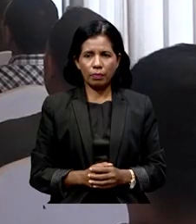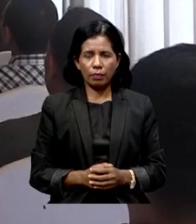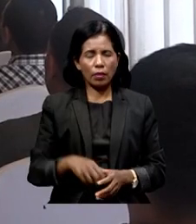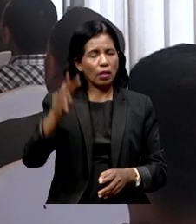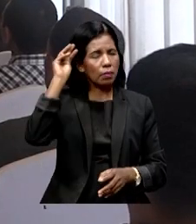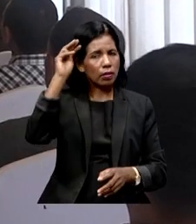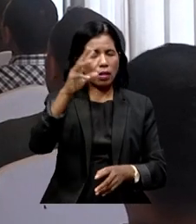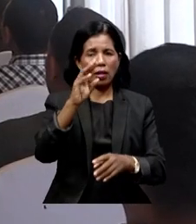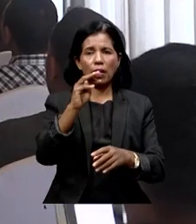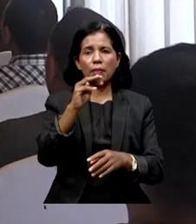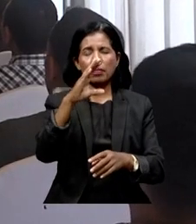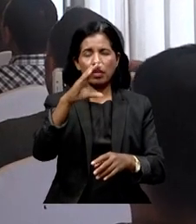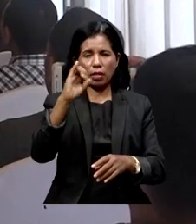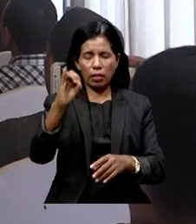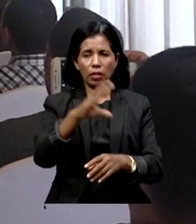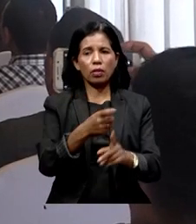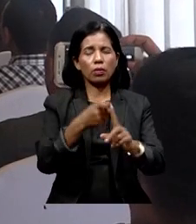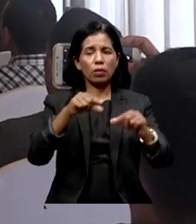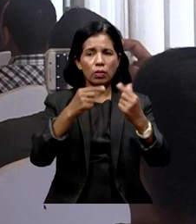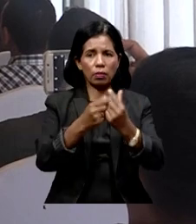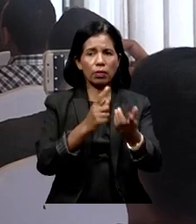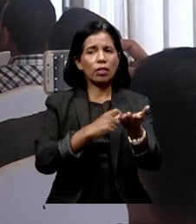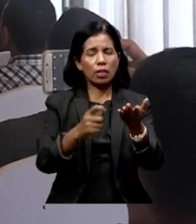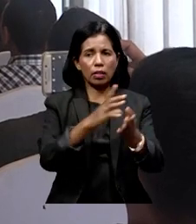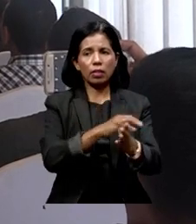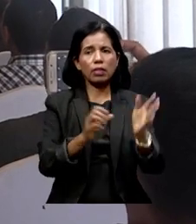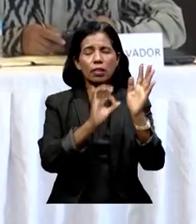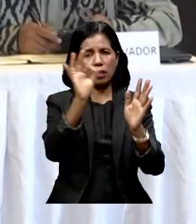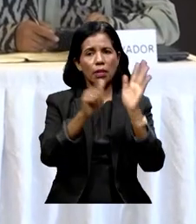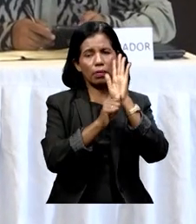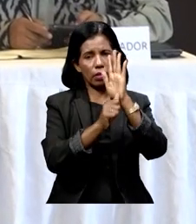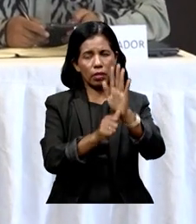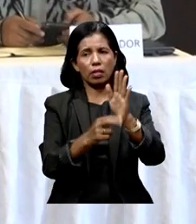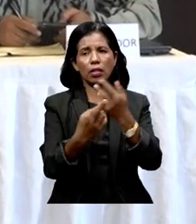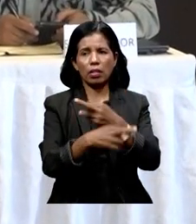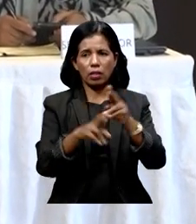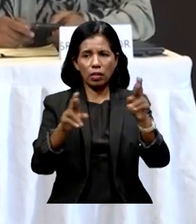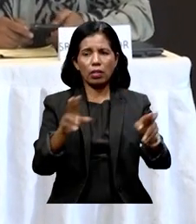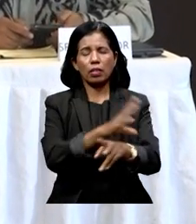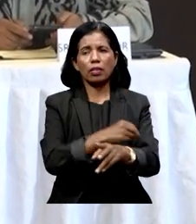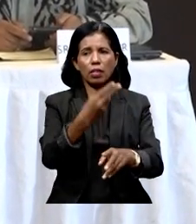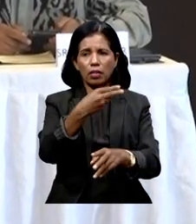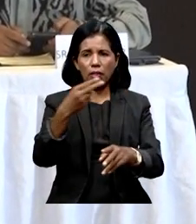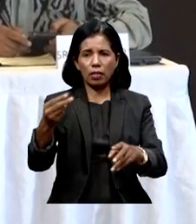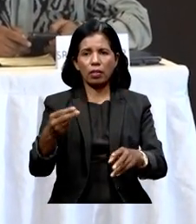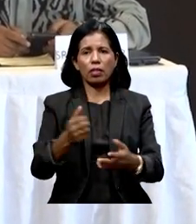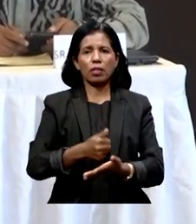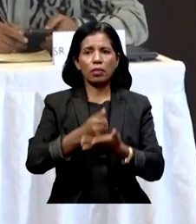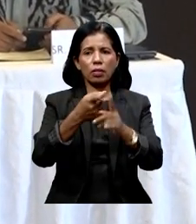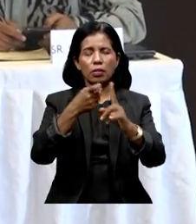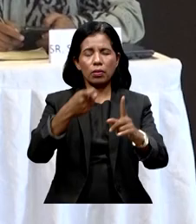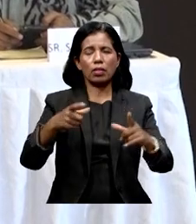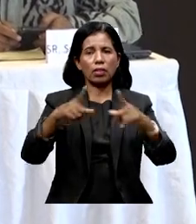Ministério Comércio e Indústria, lhe equipa técnico sexta lei, apresenta resultado do estudo tour em Indonésia, lhe facilita o